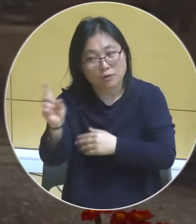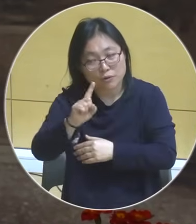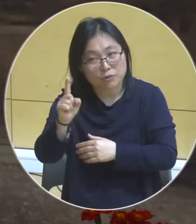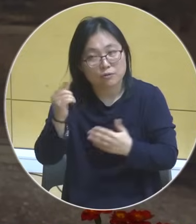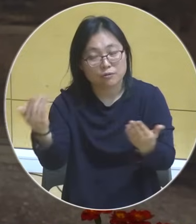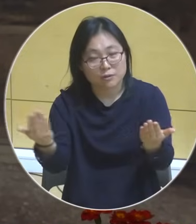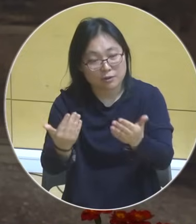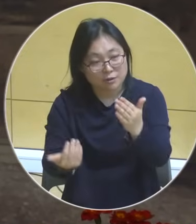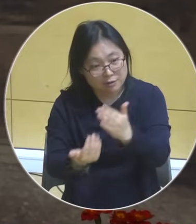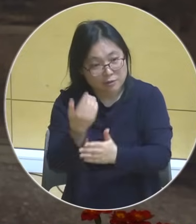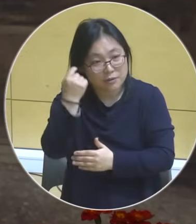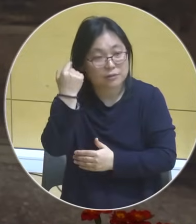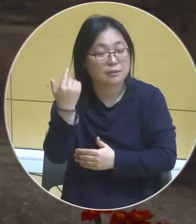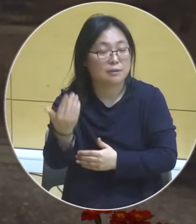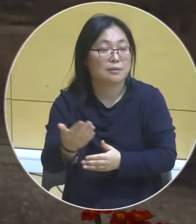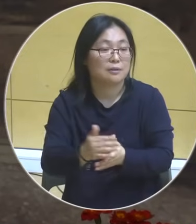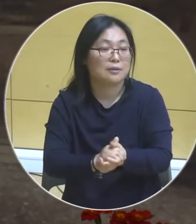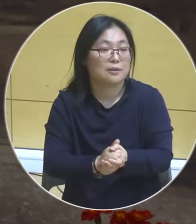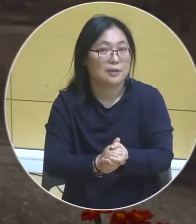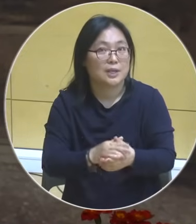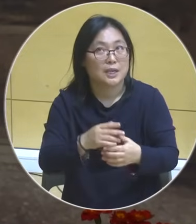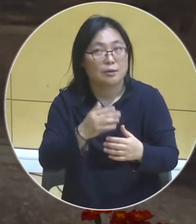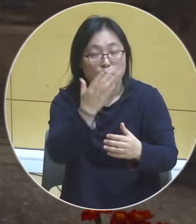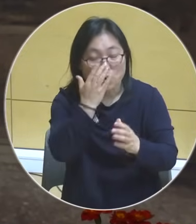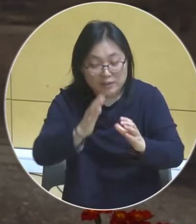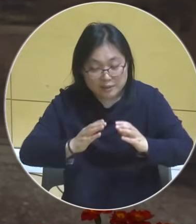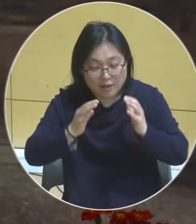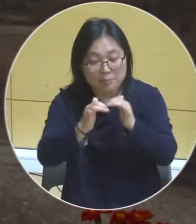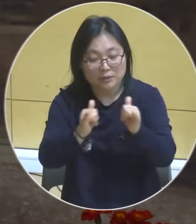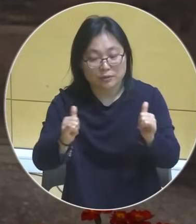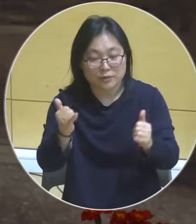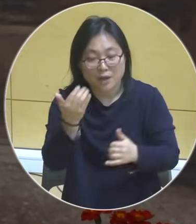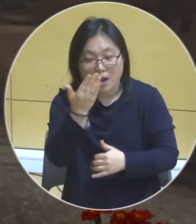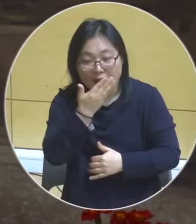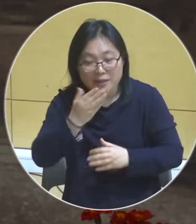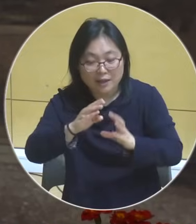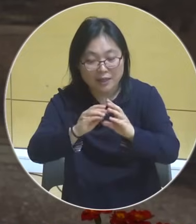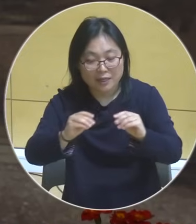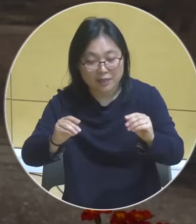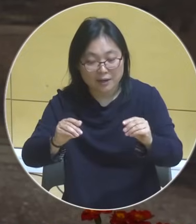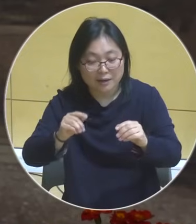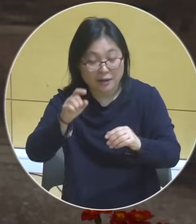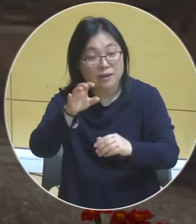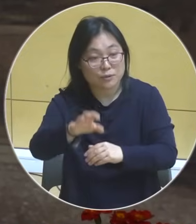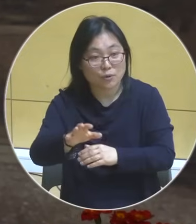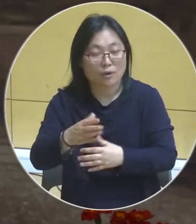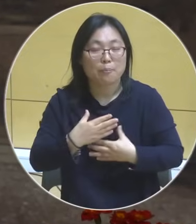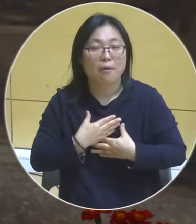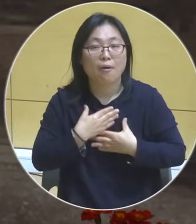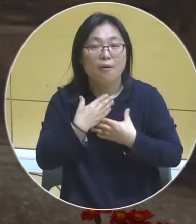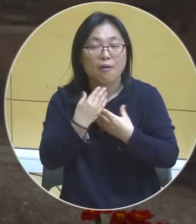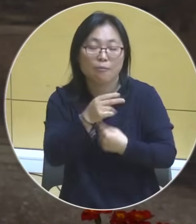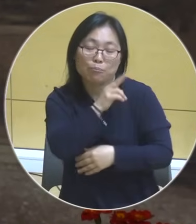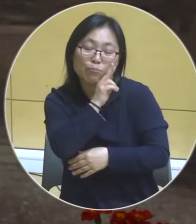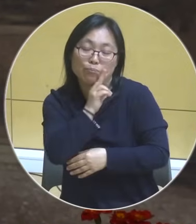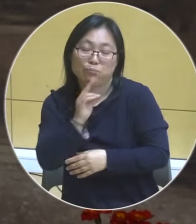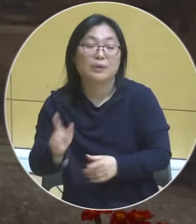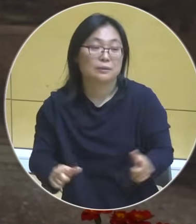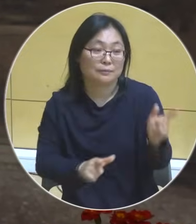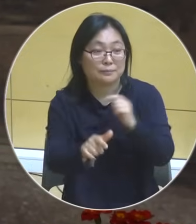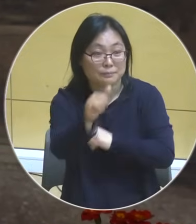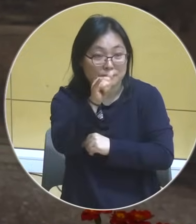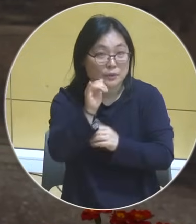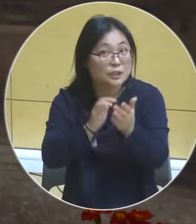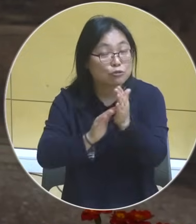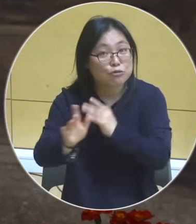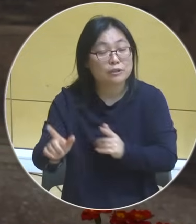일어났을까? 그때는 이스라엘 백성들이 가나안 땅에 정착해서 그들은 평안하고 안락하게 살고 있었습니다. 그